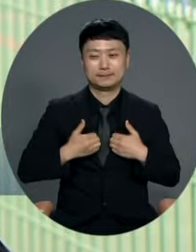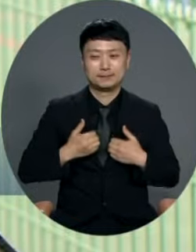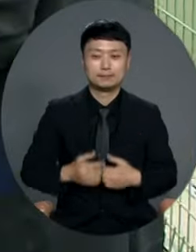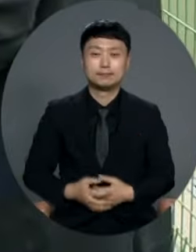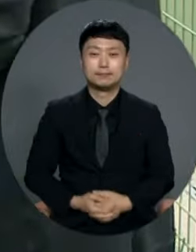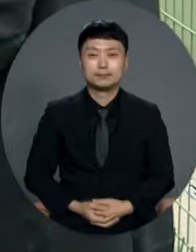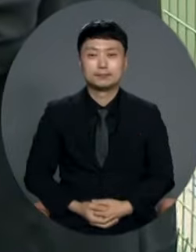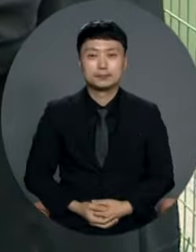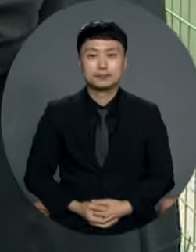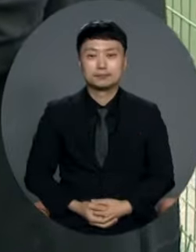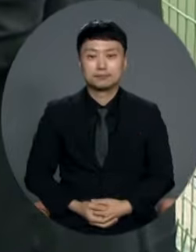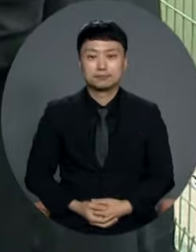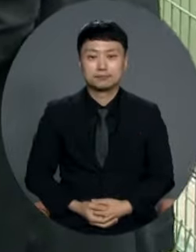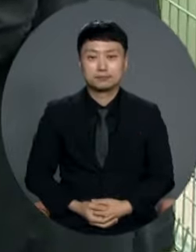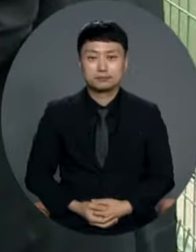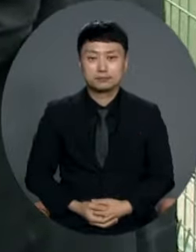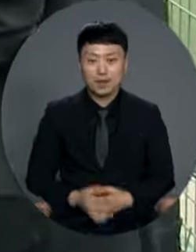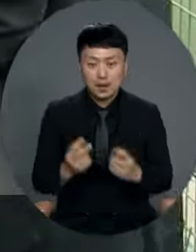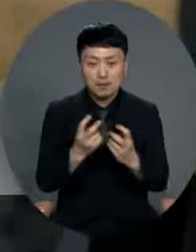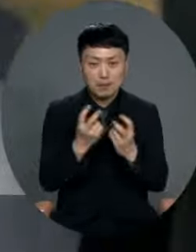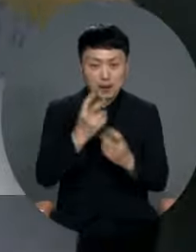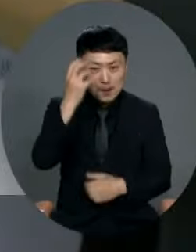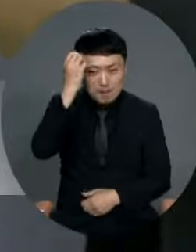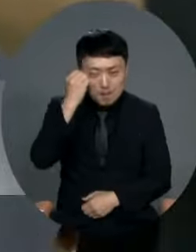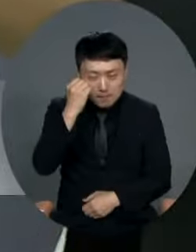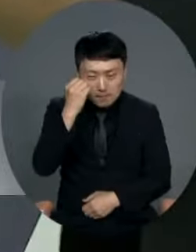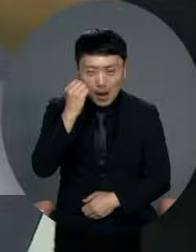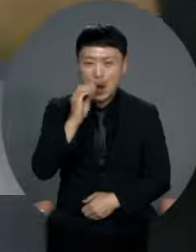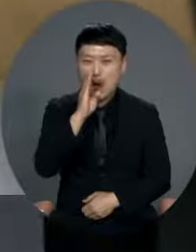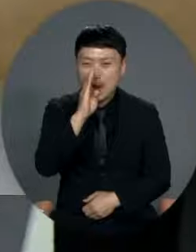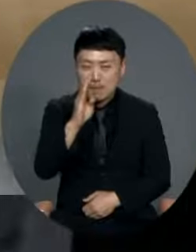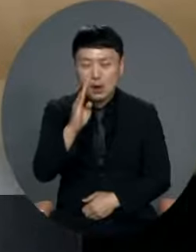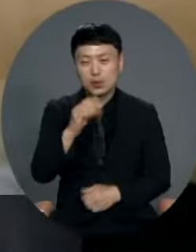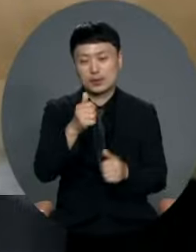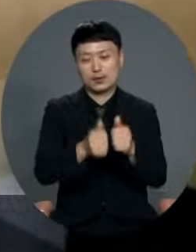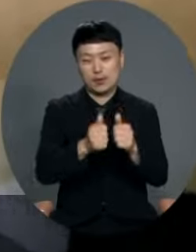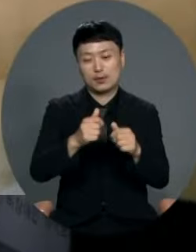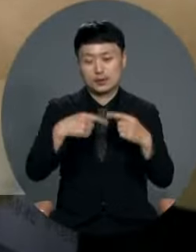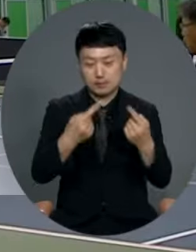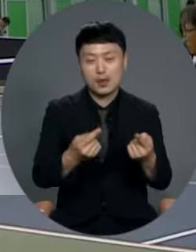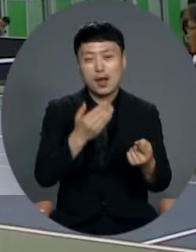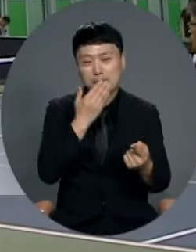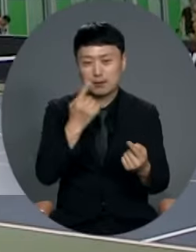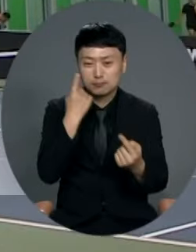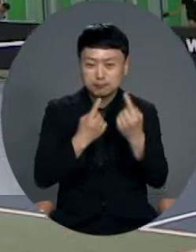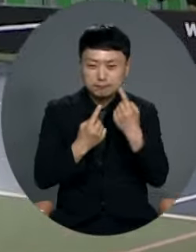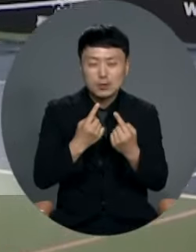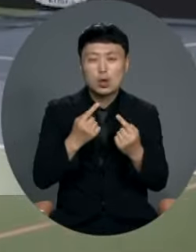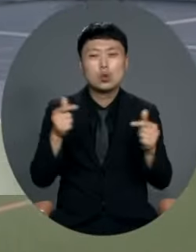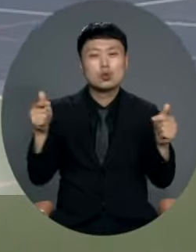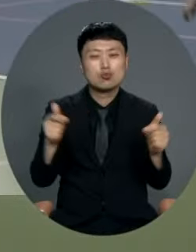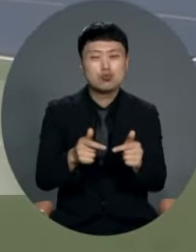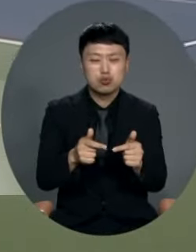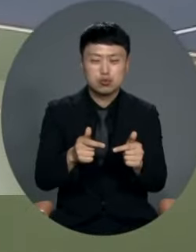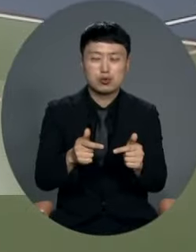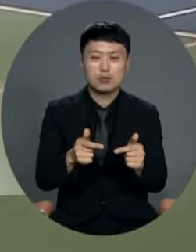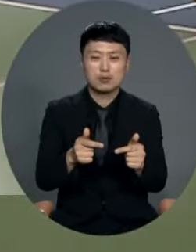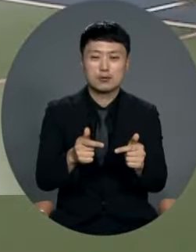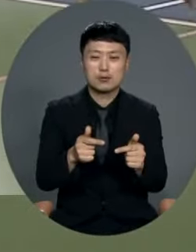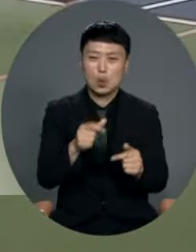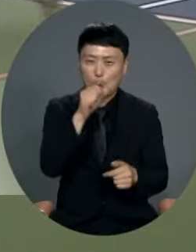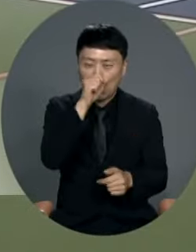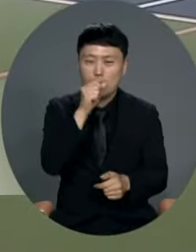나왔습니다. 간단한 규칙만 익히면 바로 경기를 할 수 있고 부상을 당하는 일도 거의 없는 장점